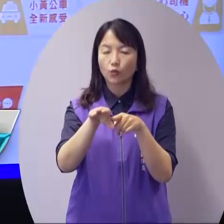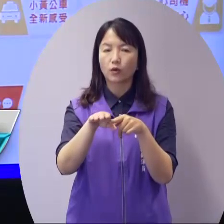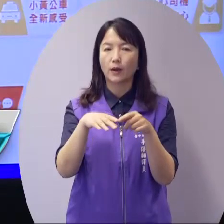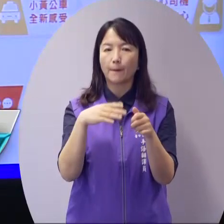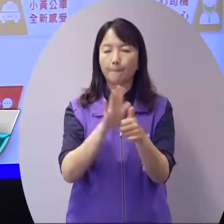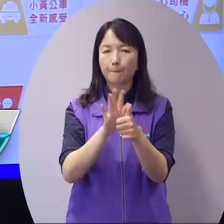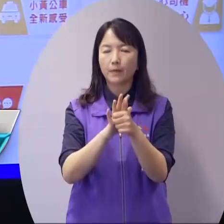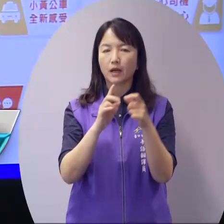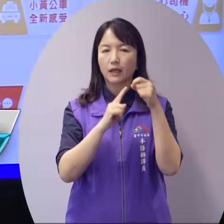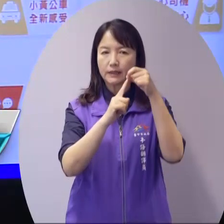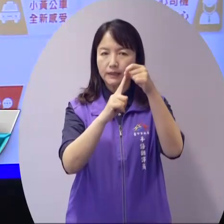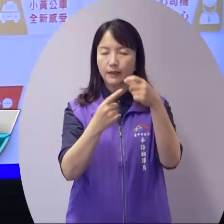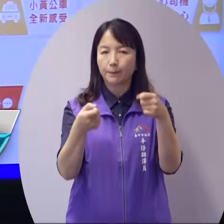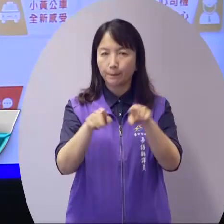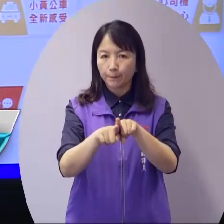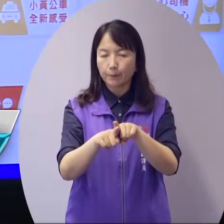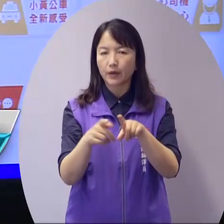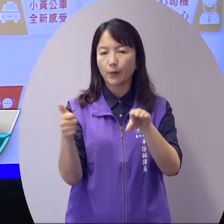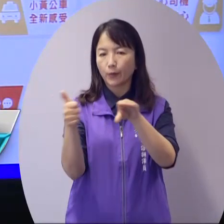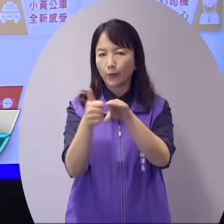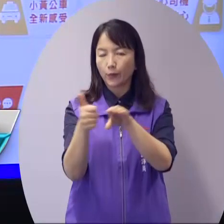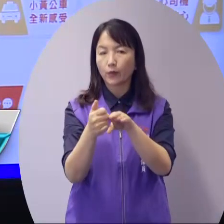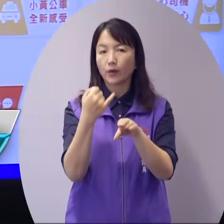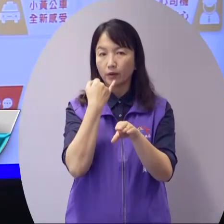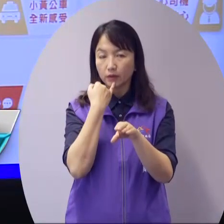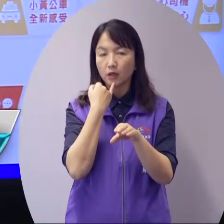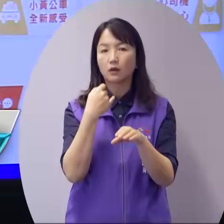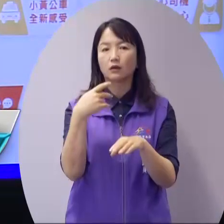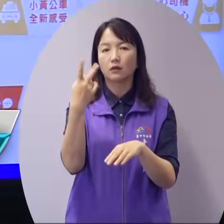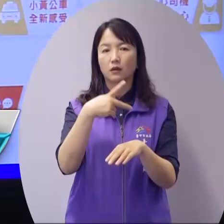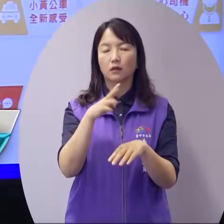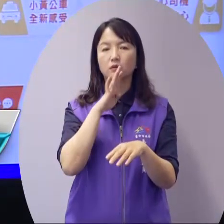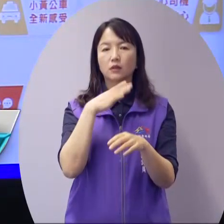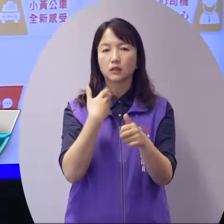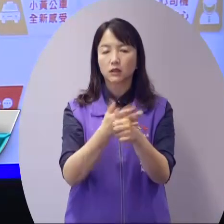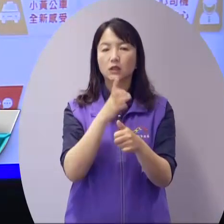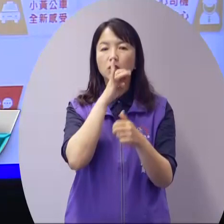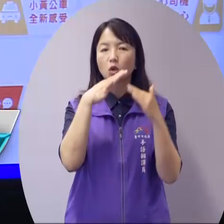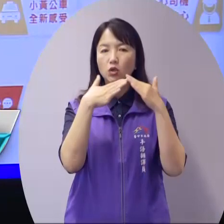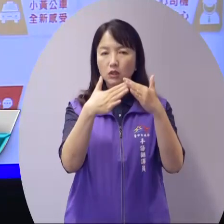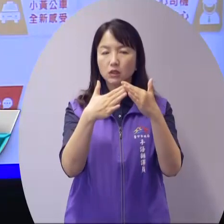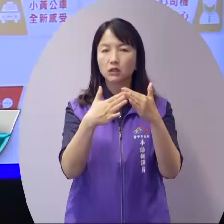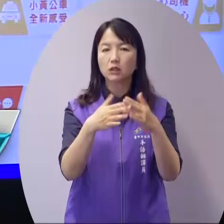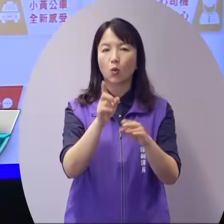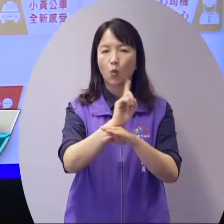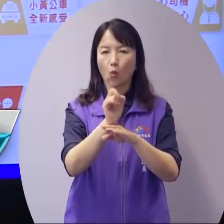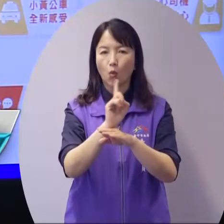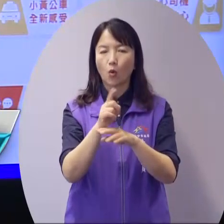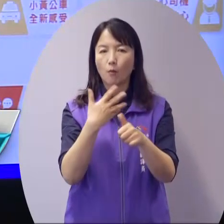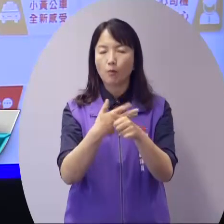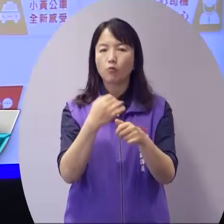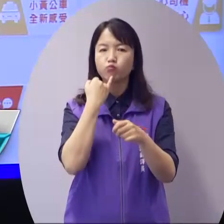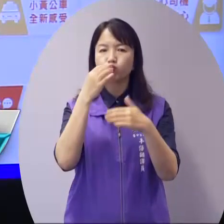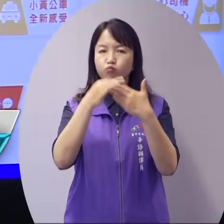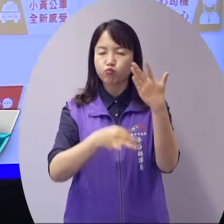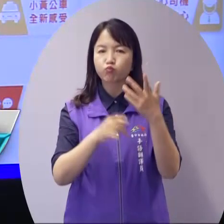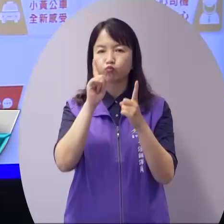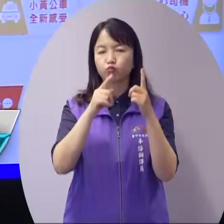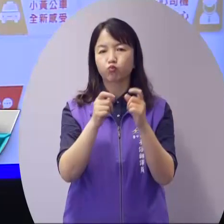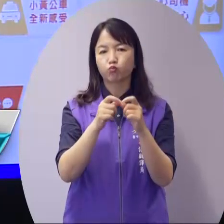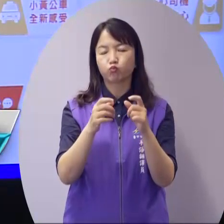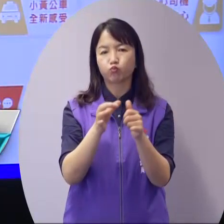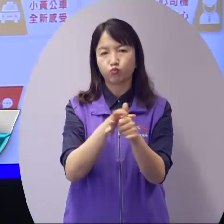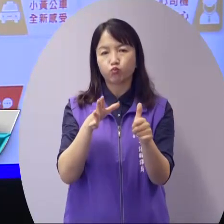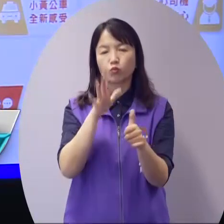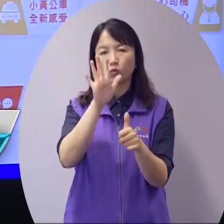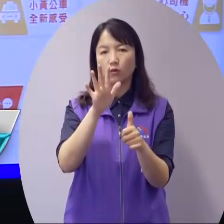作为公共运输的一个提供服务之外，事实上我们给予台中市的小黄公车更多的弹性，所以它提供的